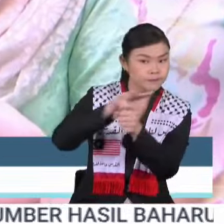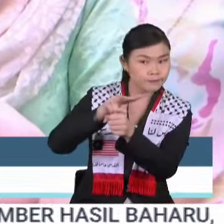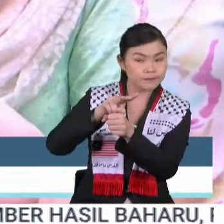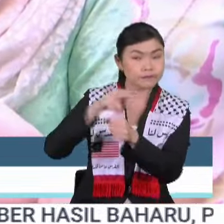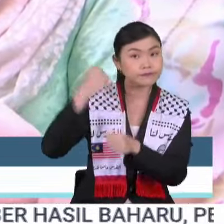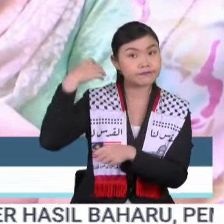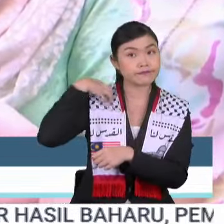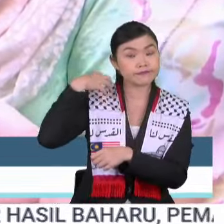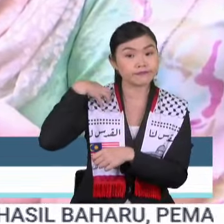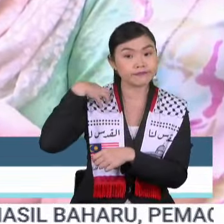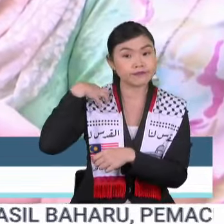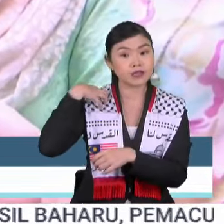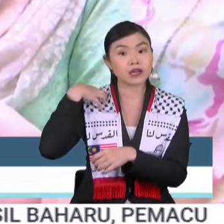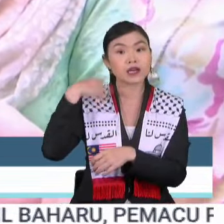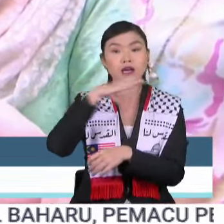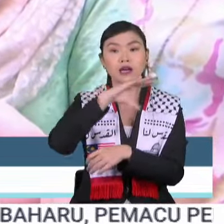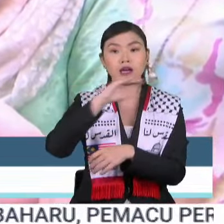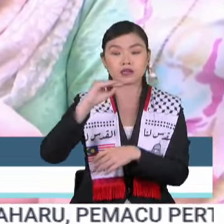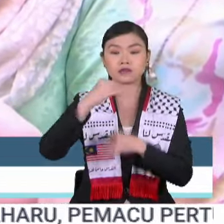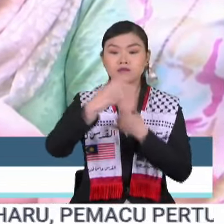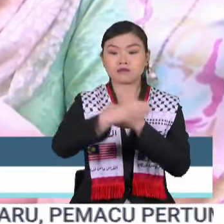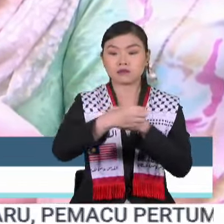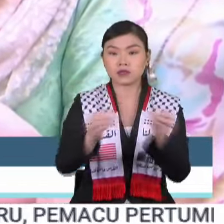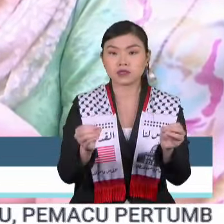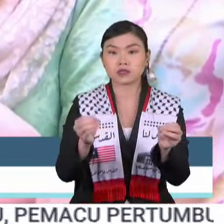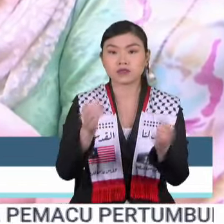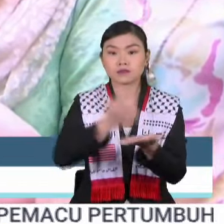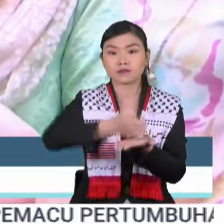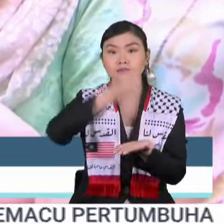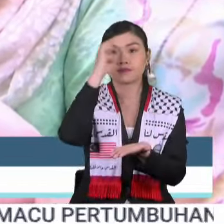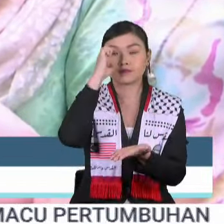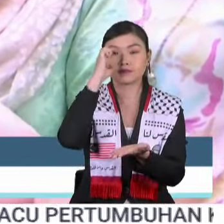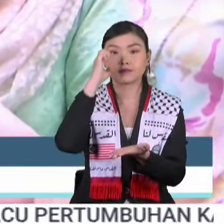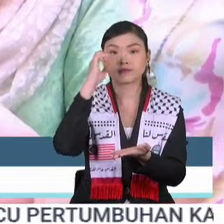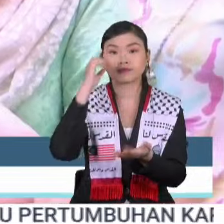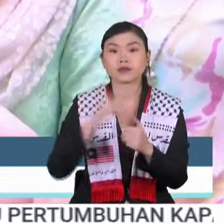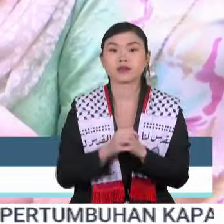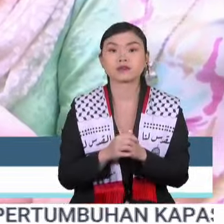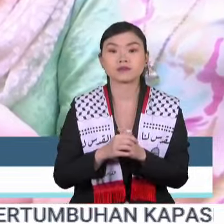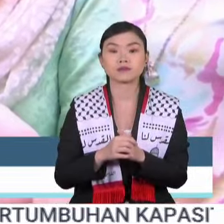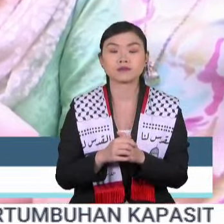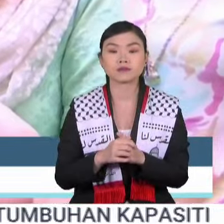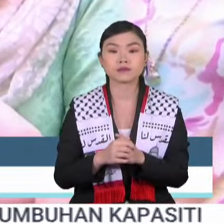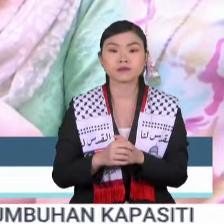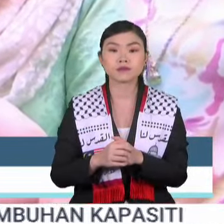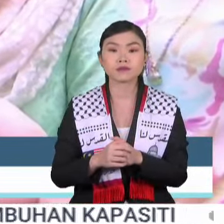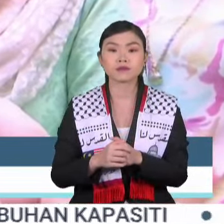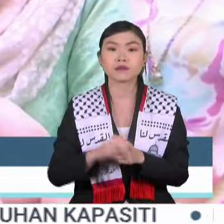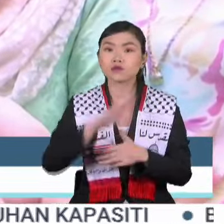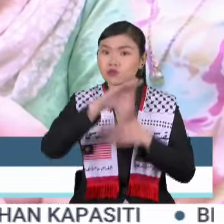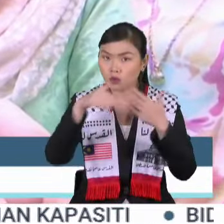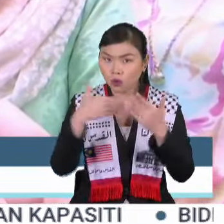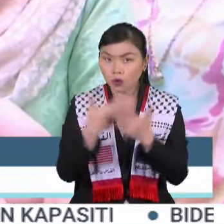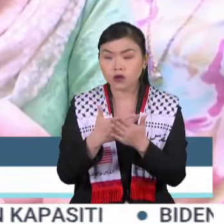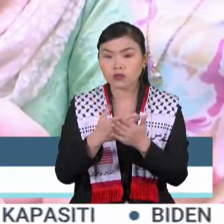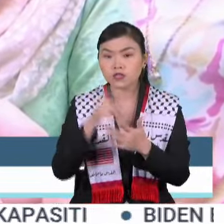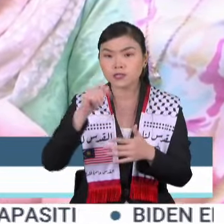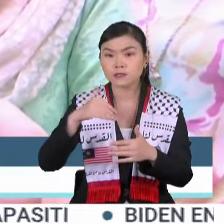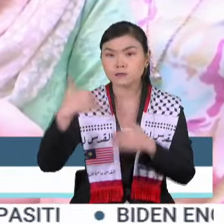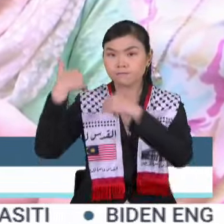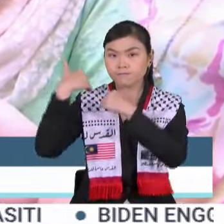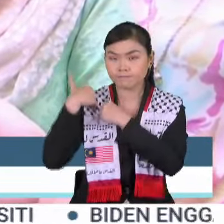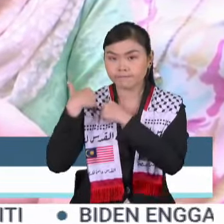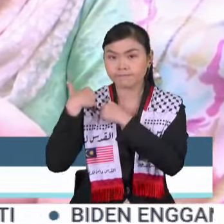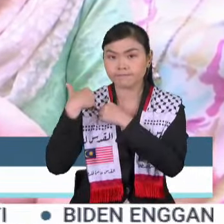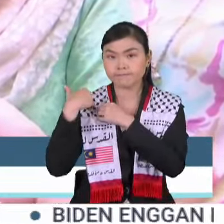pejabat pejabat pendidikan daerah dan juga jabatan pendidikan Negeri semua pihak terpaksa bekerja